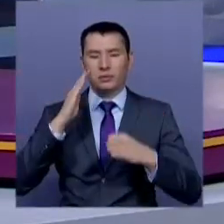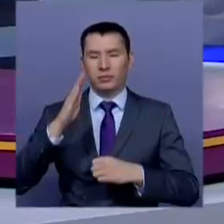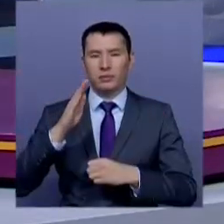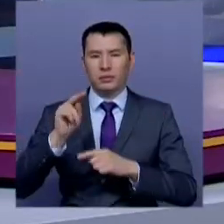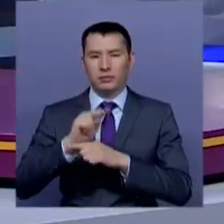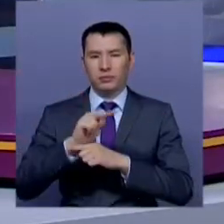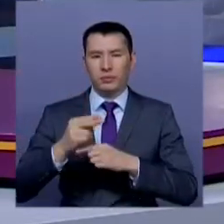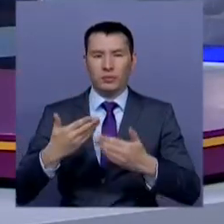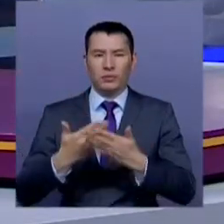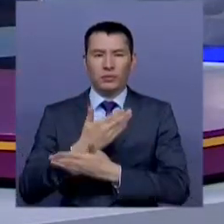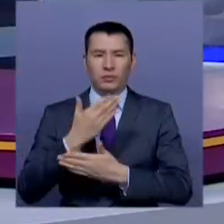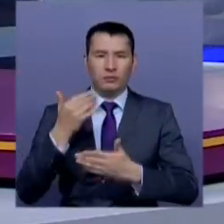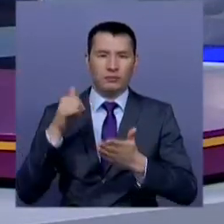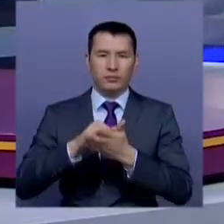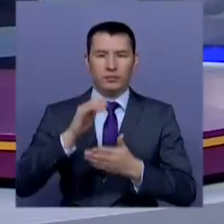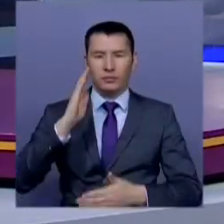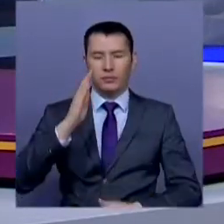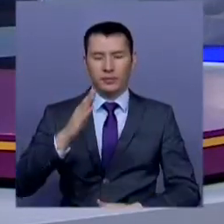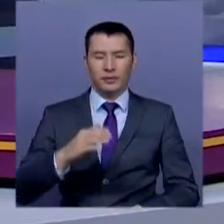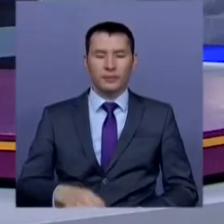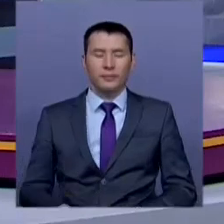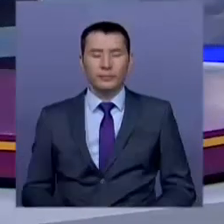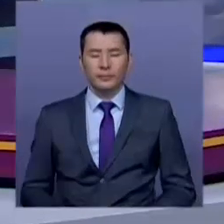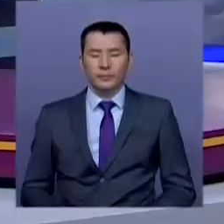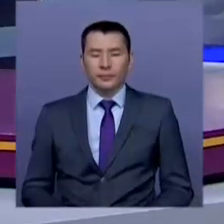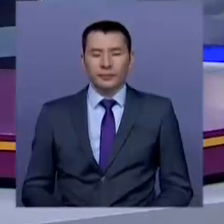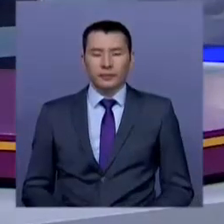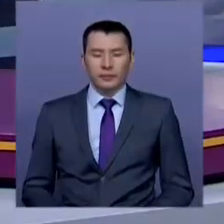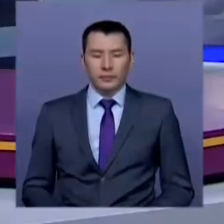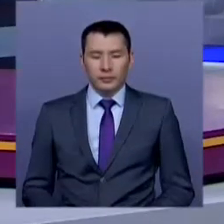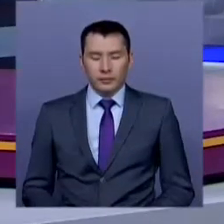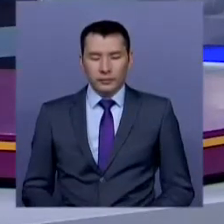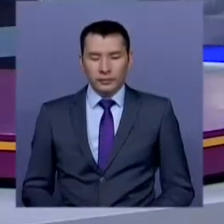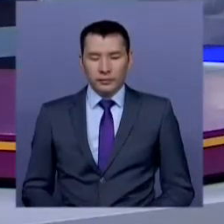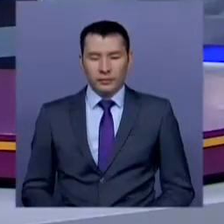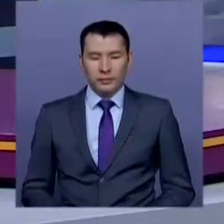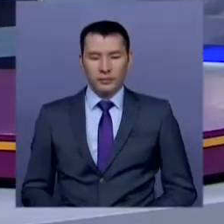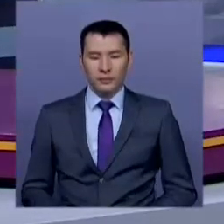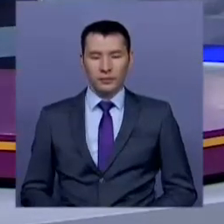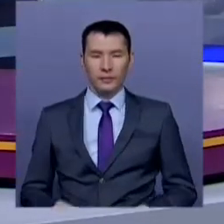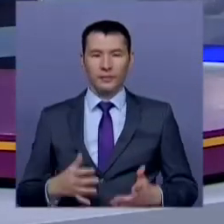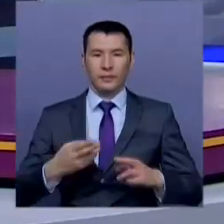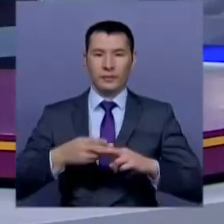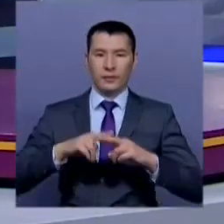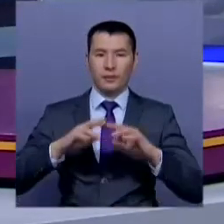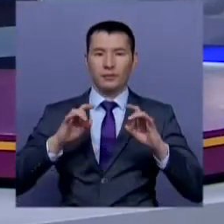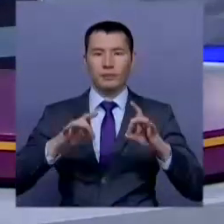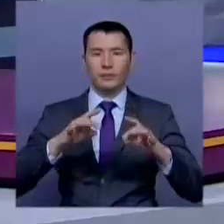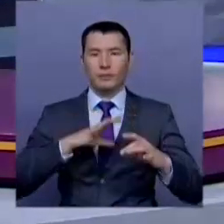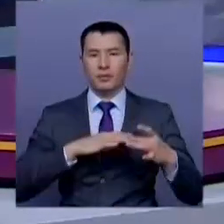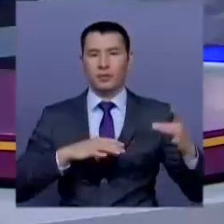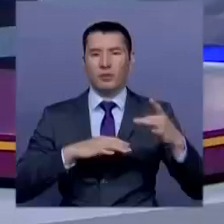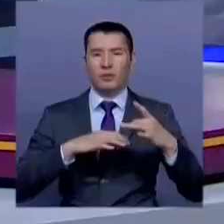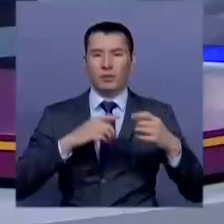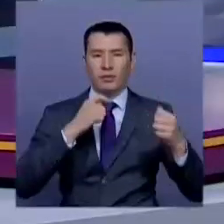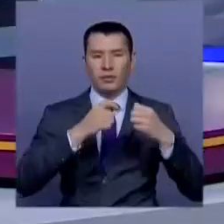в рамках мастер-плана по социально-экономическому развитию мегаполиса и проекта «Бюджет участия». Такую информацию предоставили в районной